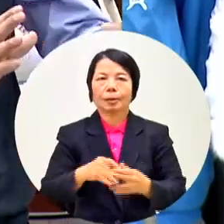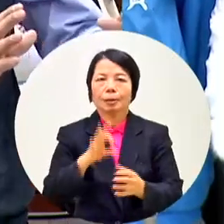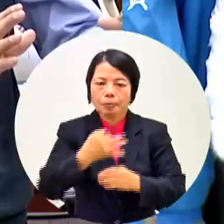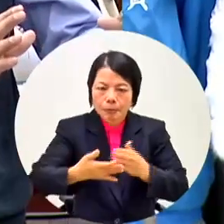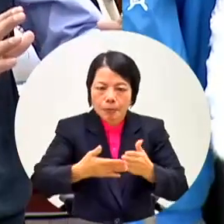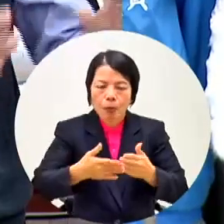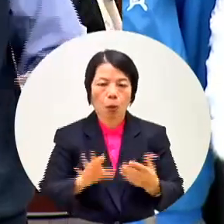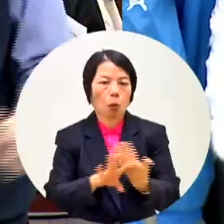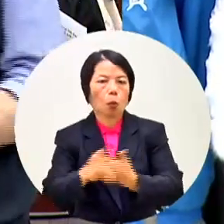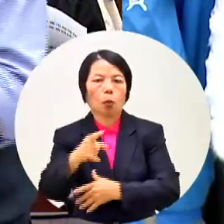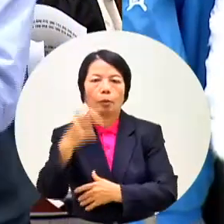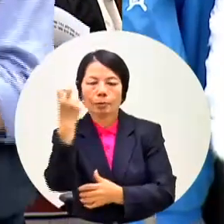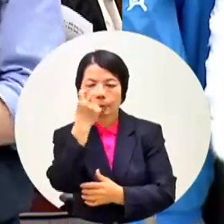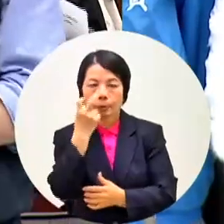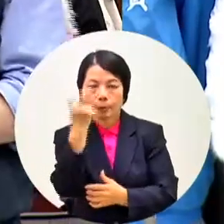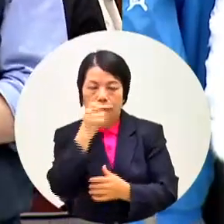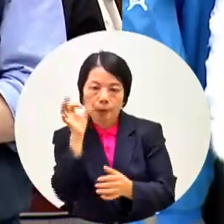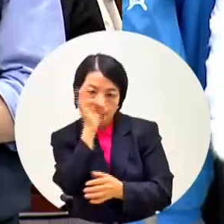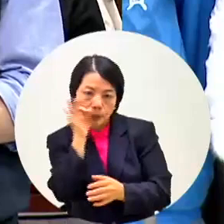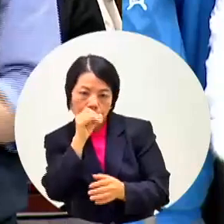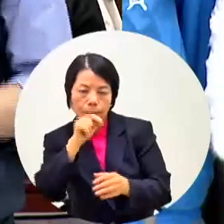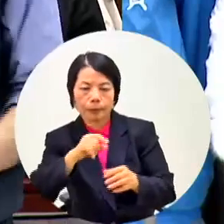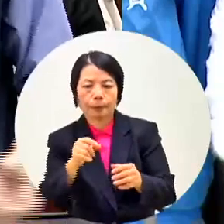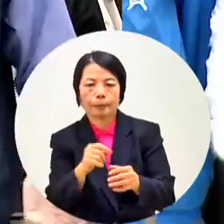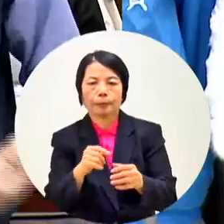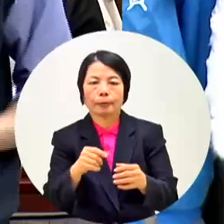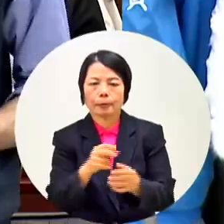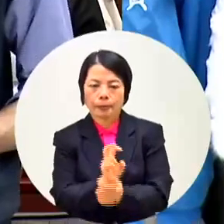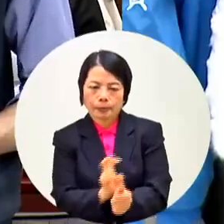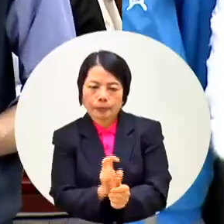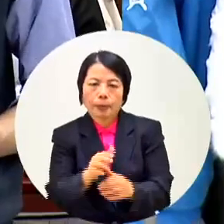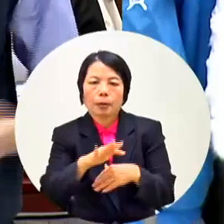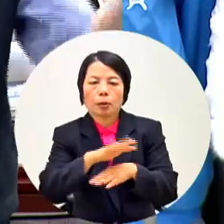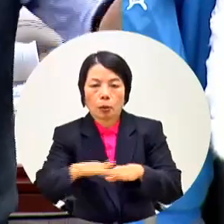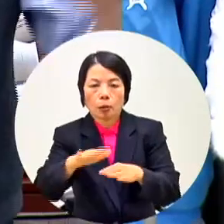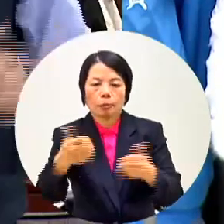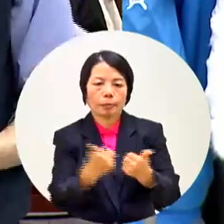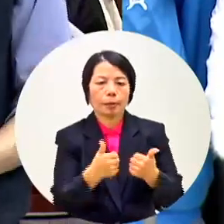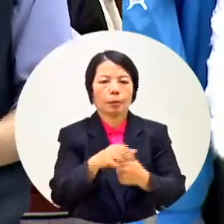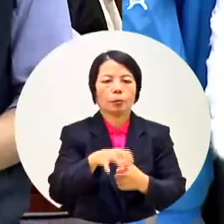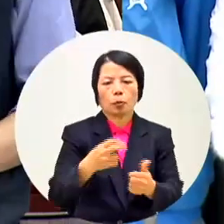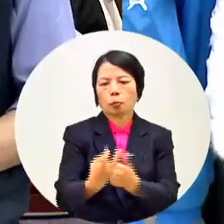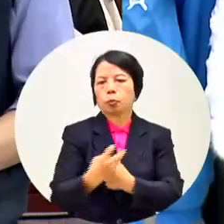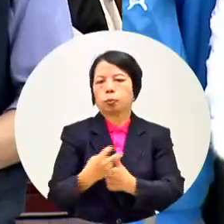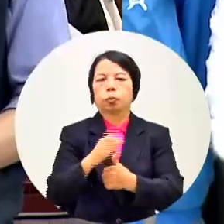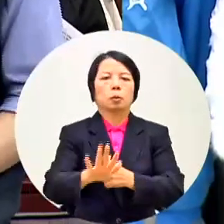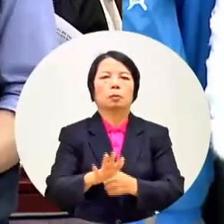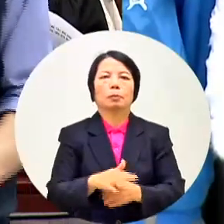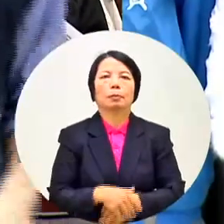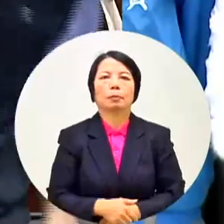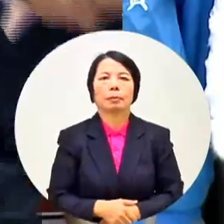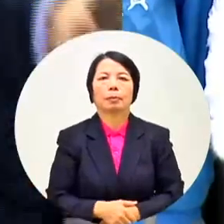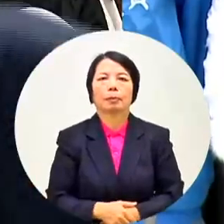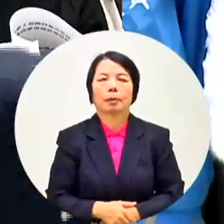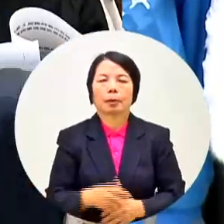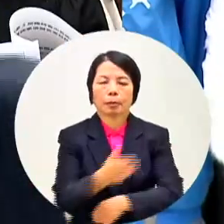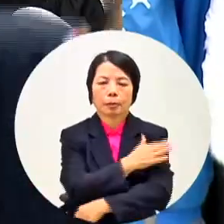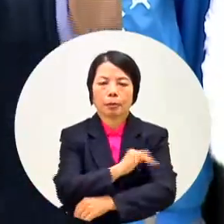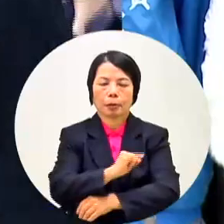够心力，也能够有效的除弊。要跟各位陈丽娜议员还有各位议员来报告，谢谢。